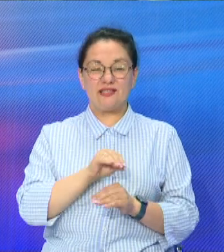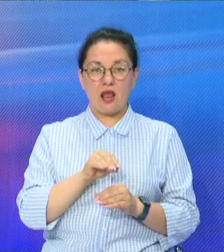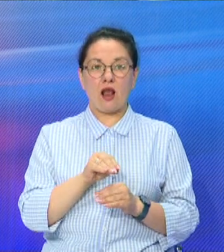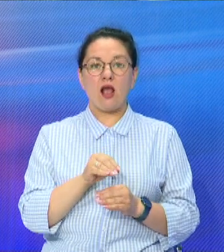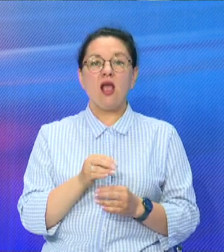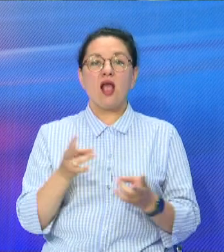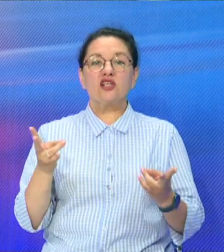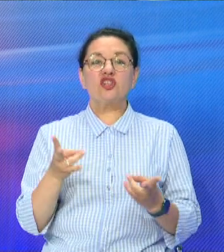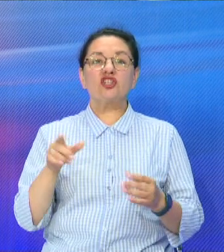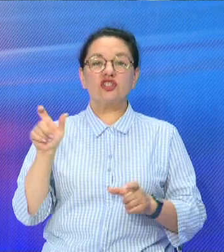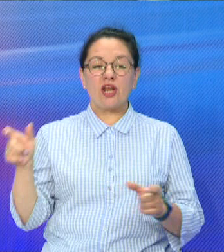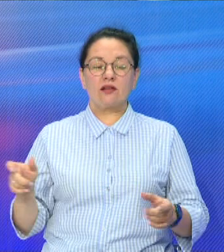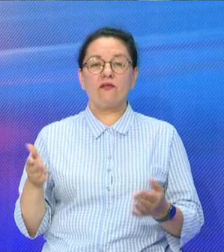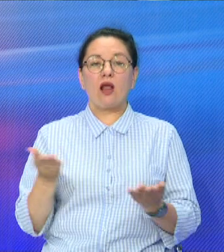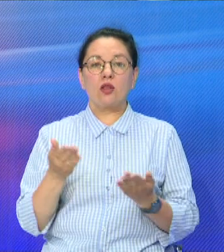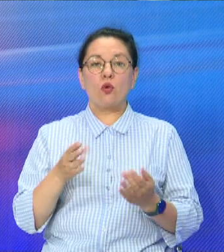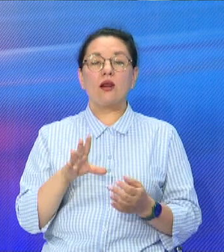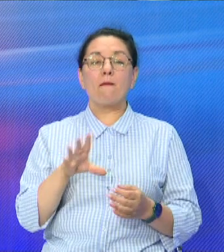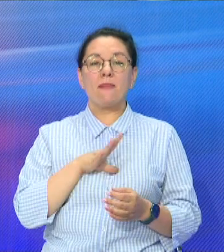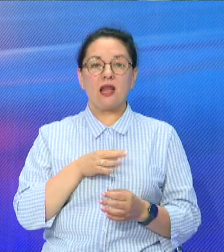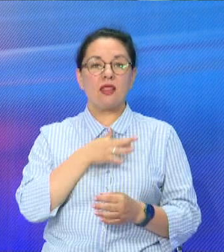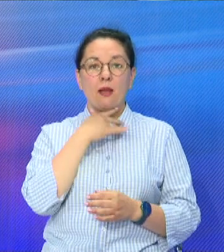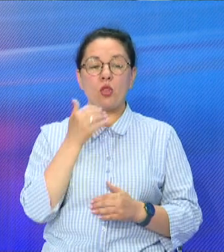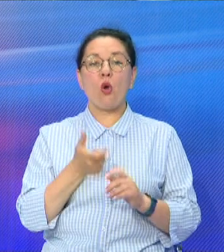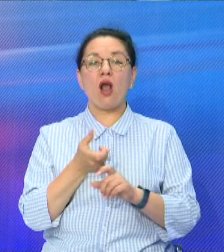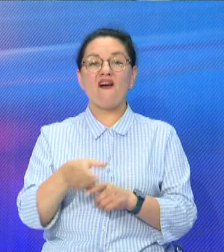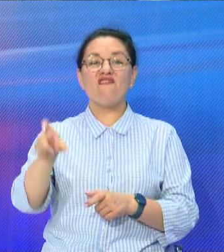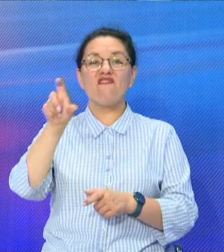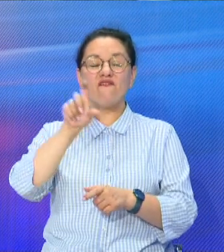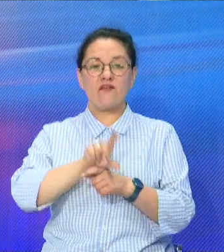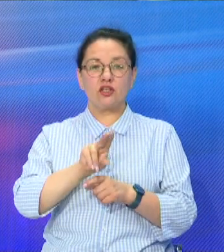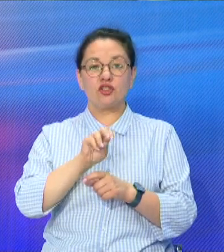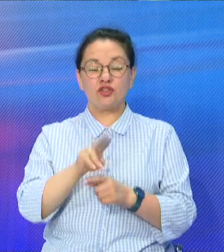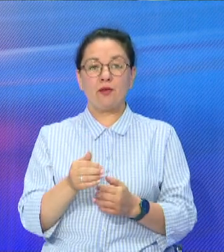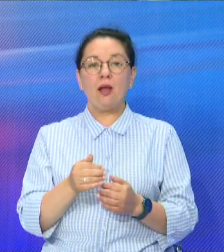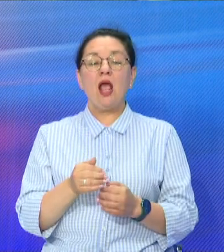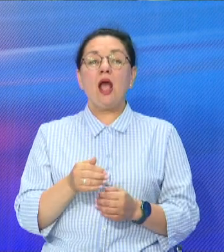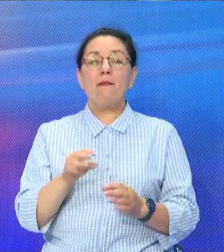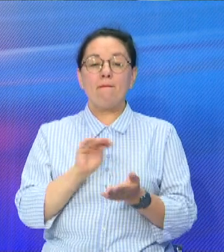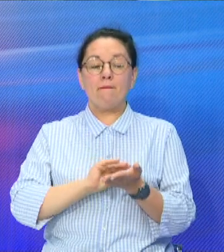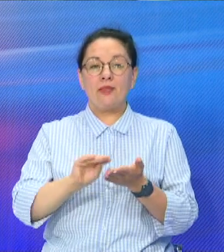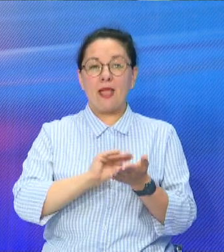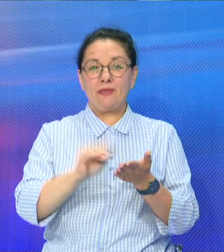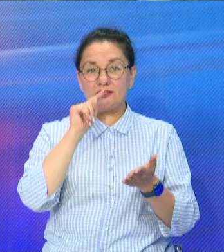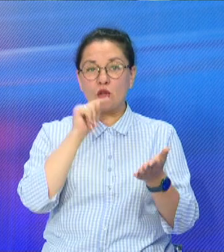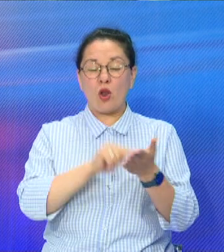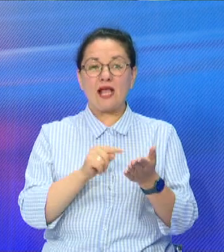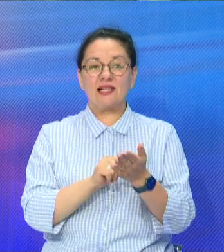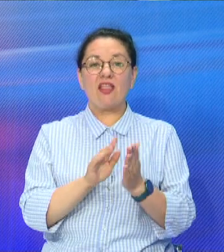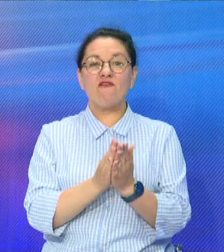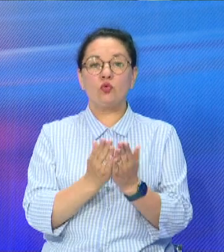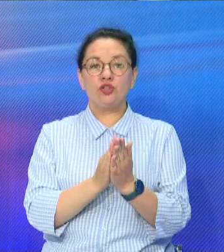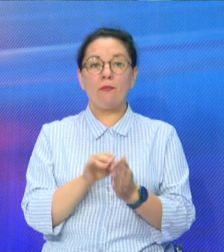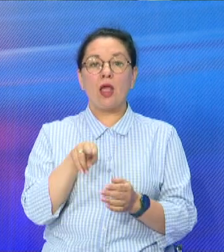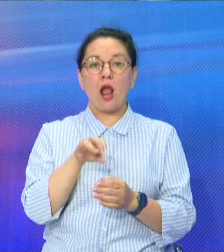геноцида были гораздо выше чем мы обычно описывали в учебниках истории это важно с точки